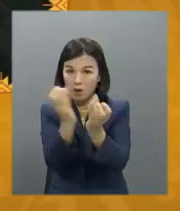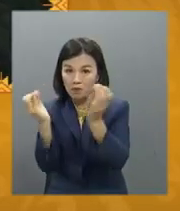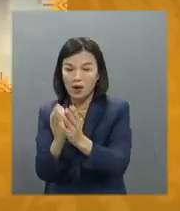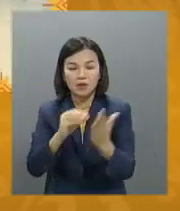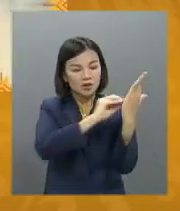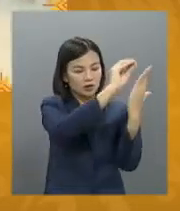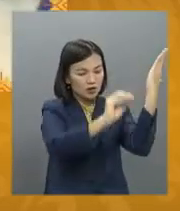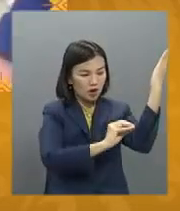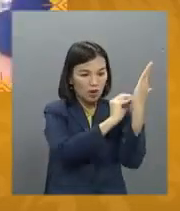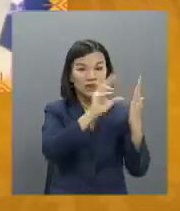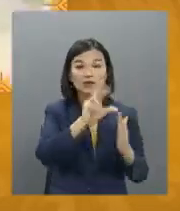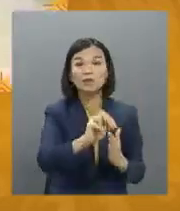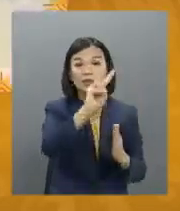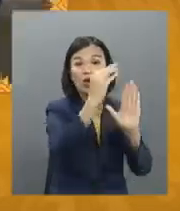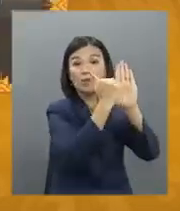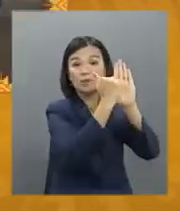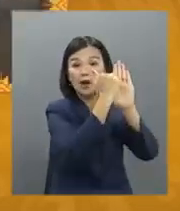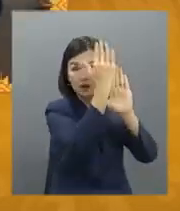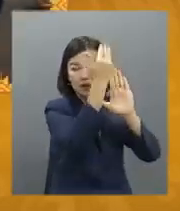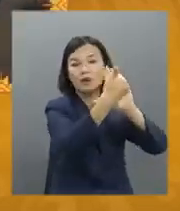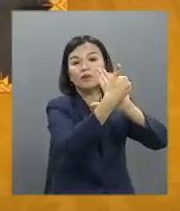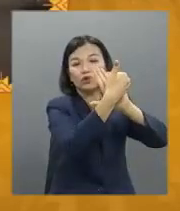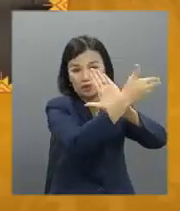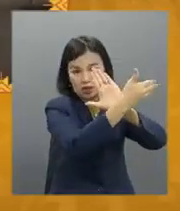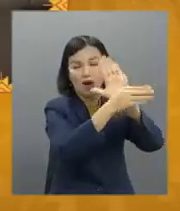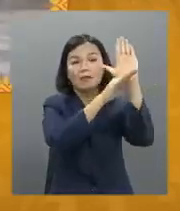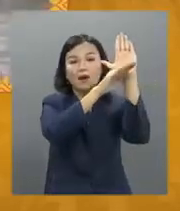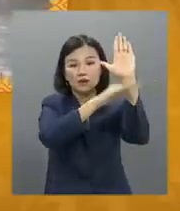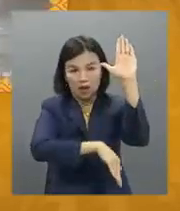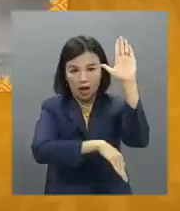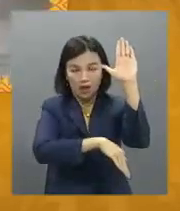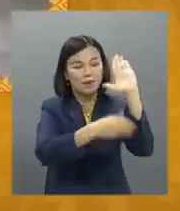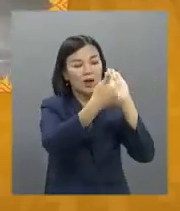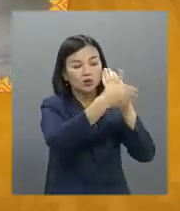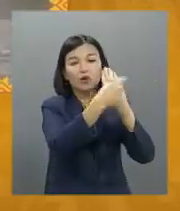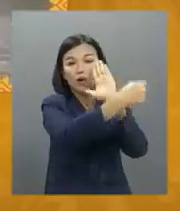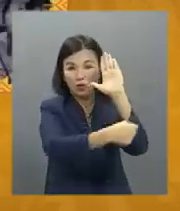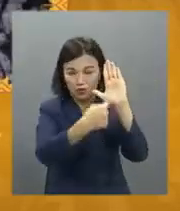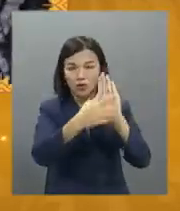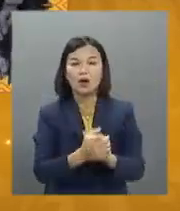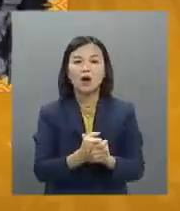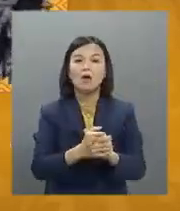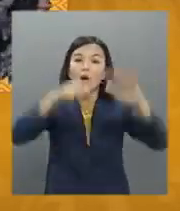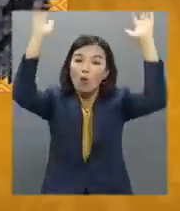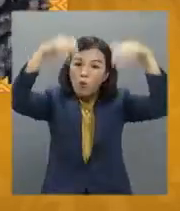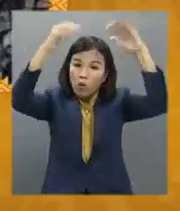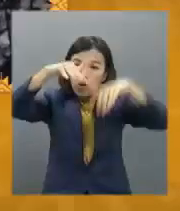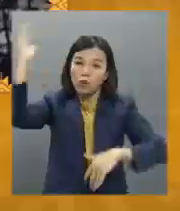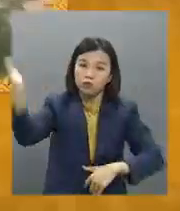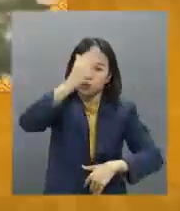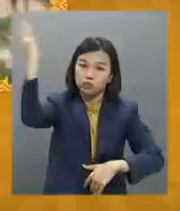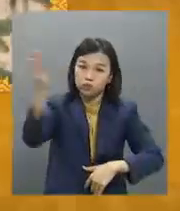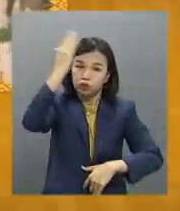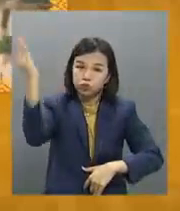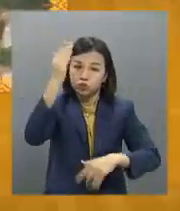ประชาชนได้รับผลกระทบมากถึง32จังหวัดในภาคเหนือภาคตะวันออกเฉียงเหนือภาคใต้และภาคตะวันออก